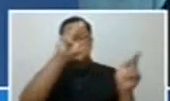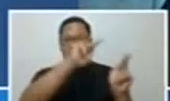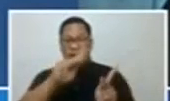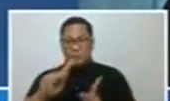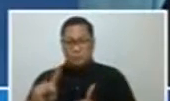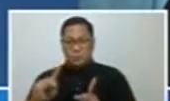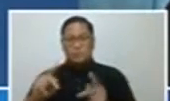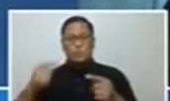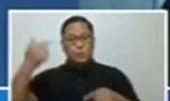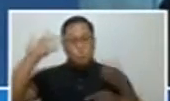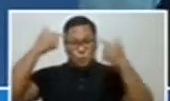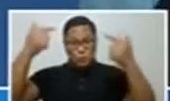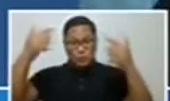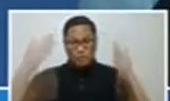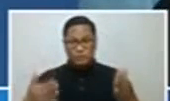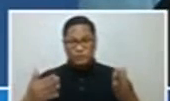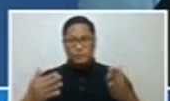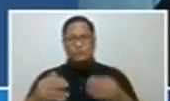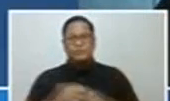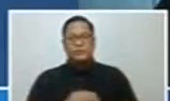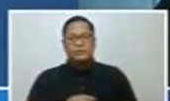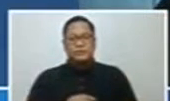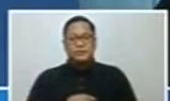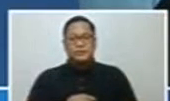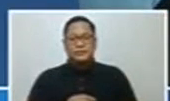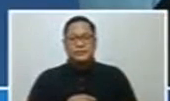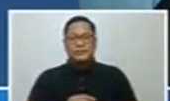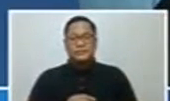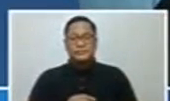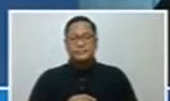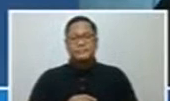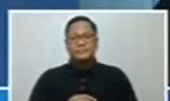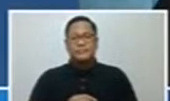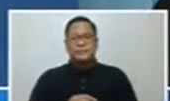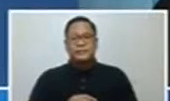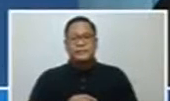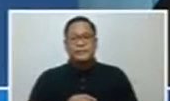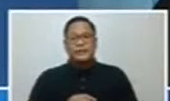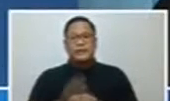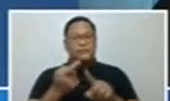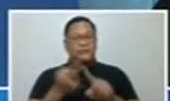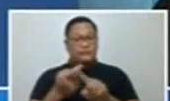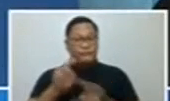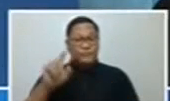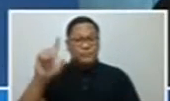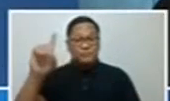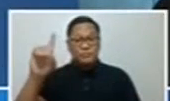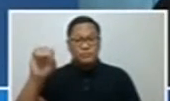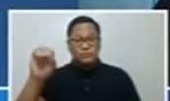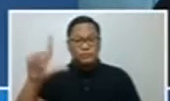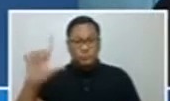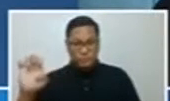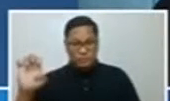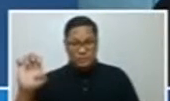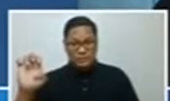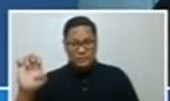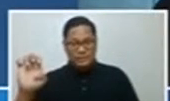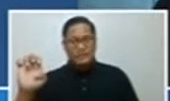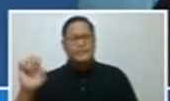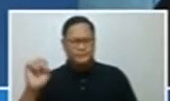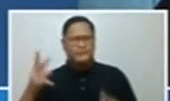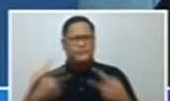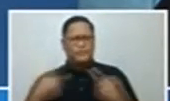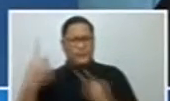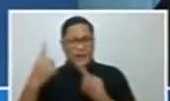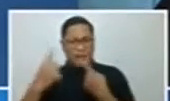ng mga benepisyo para po sa centenarians as provided by the law at unahin ang kapakanan ng mga matatanda lalo na